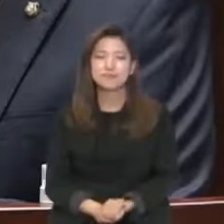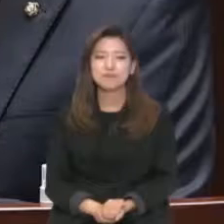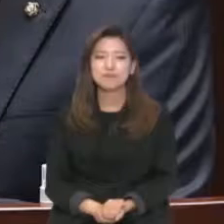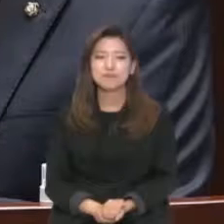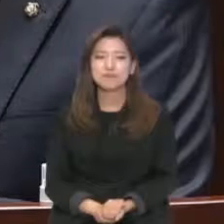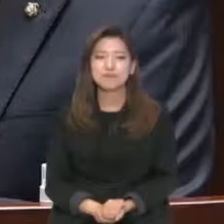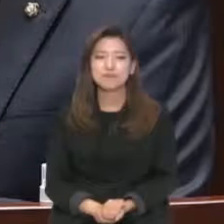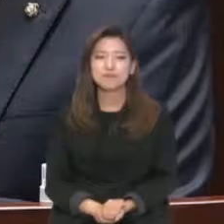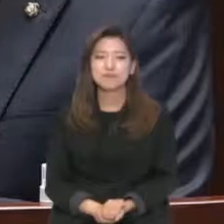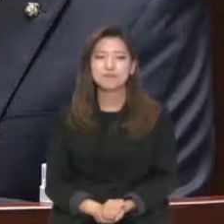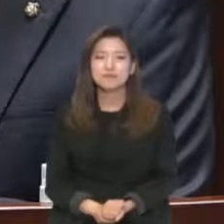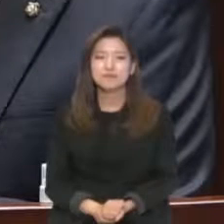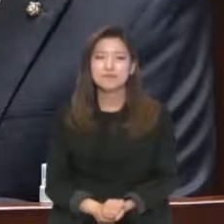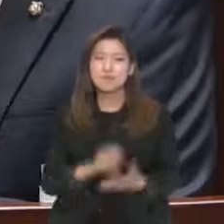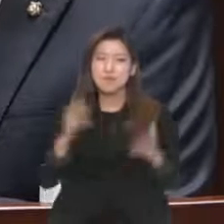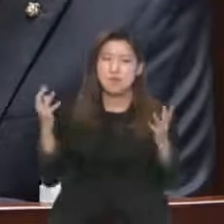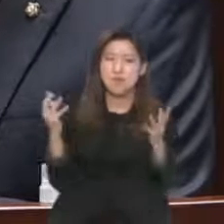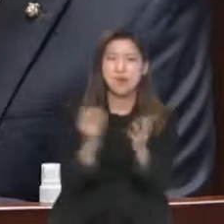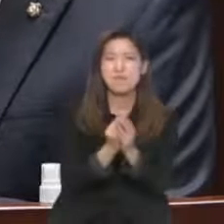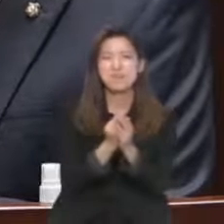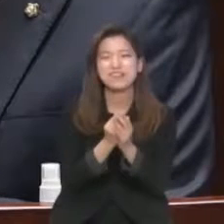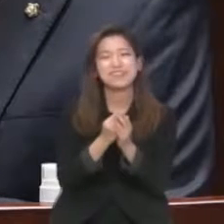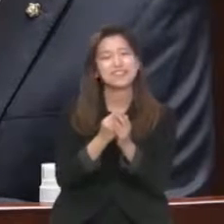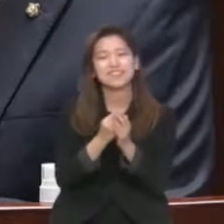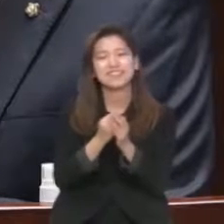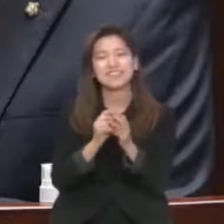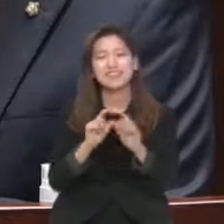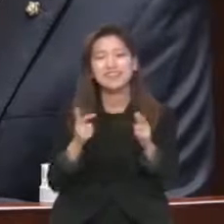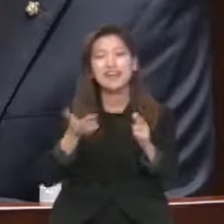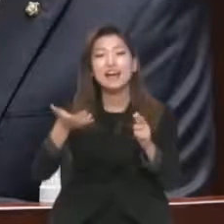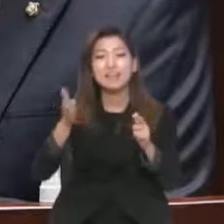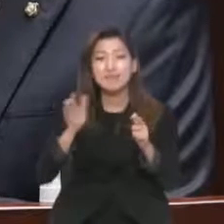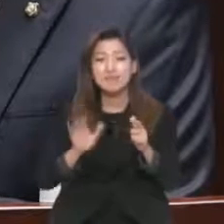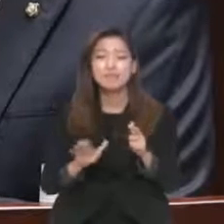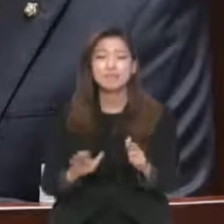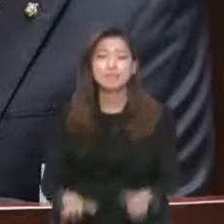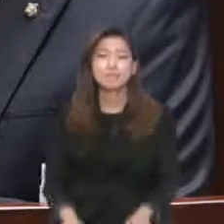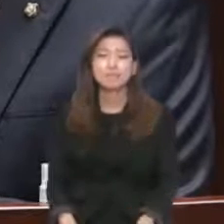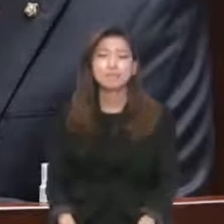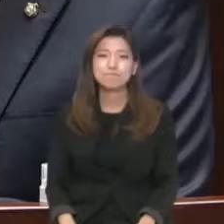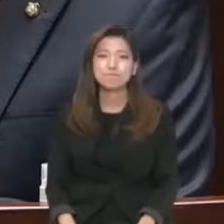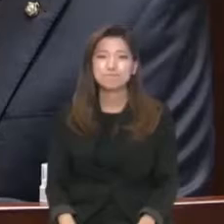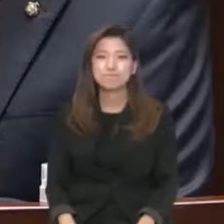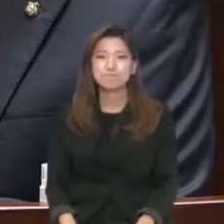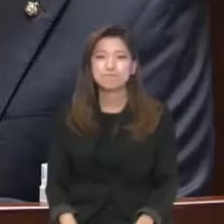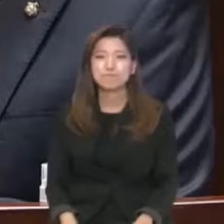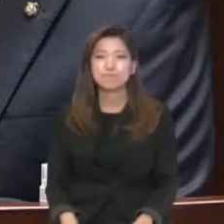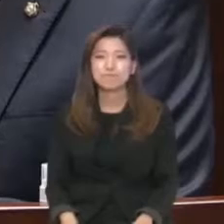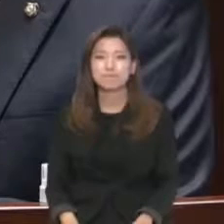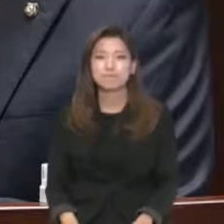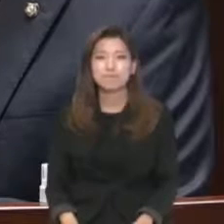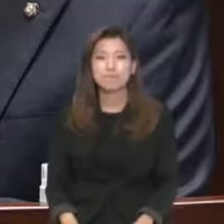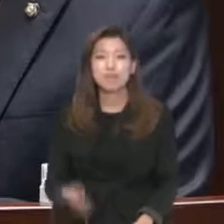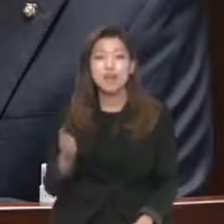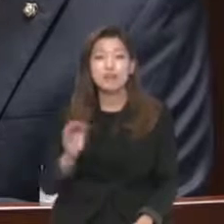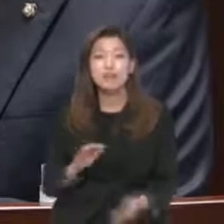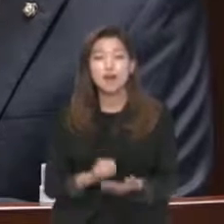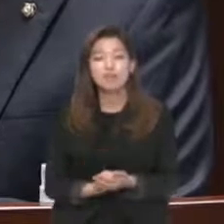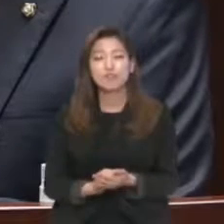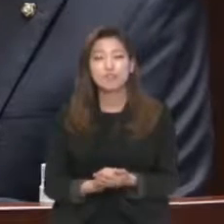뭐라 그럴까요? 완전하지는 않지만 또 풍족하지는 않지만 다른 한 측면에서 여전히 유효한